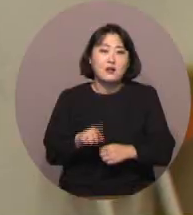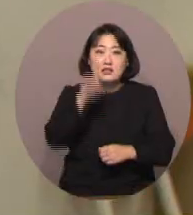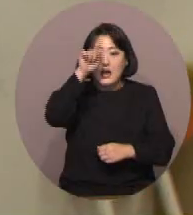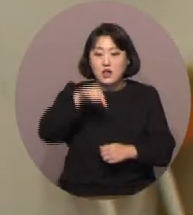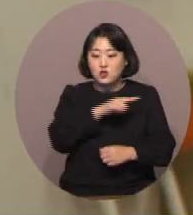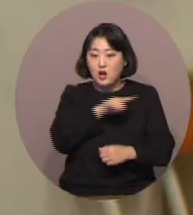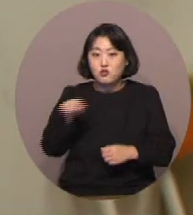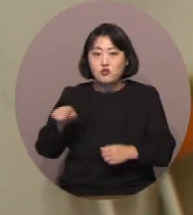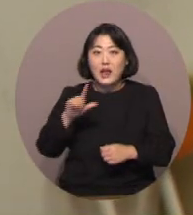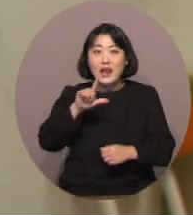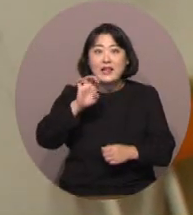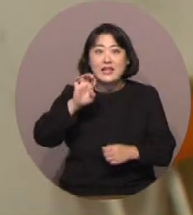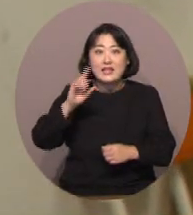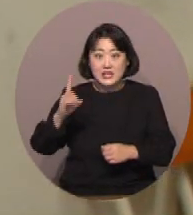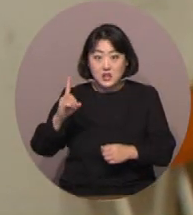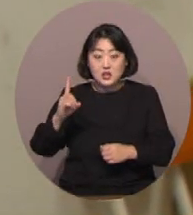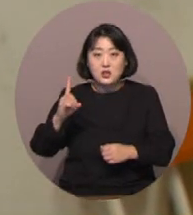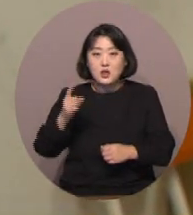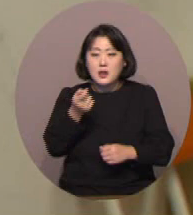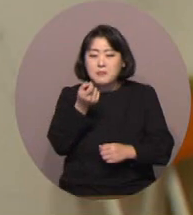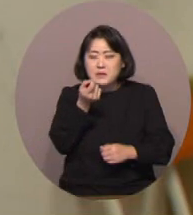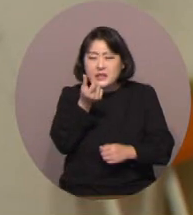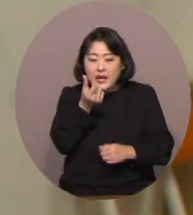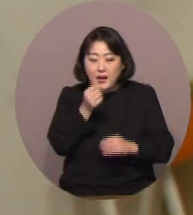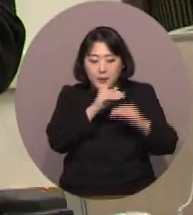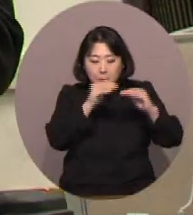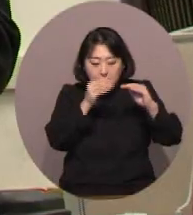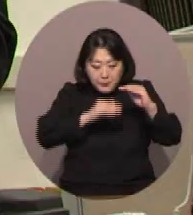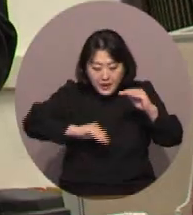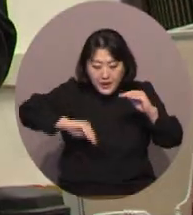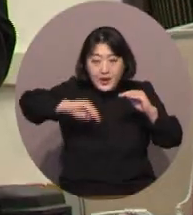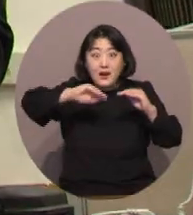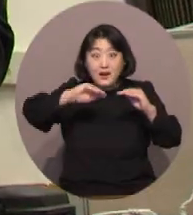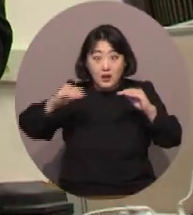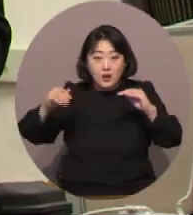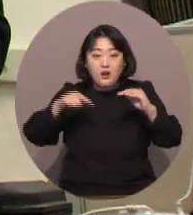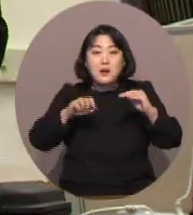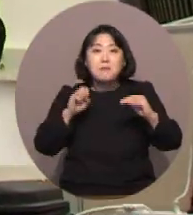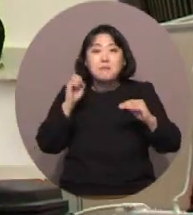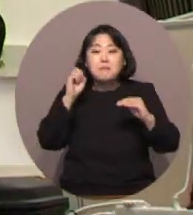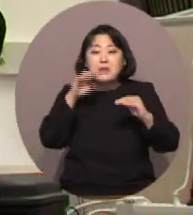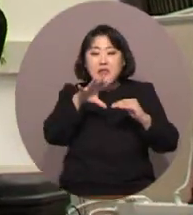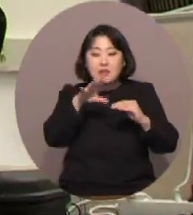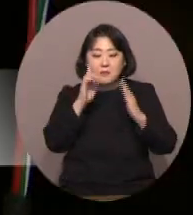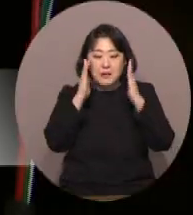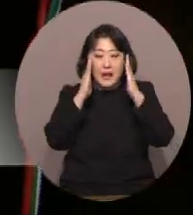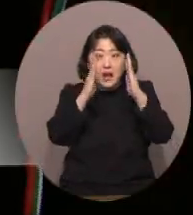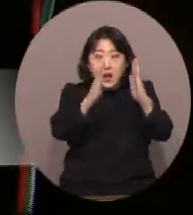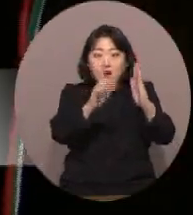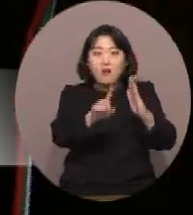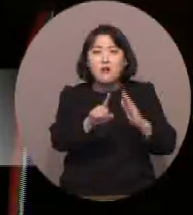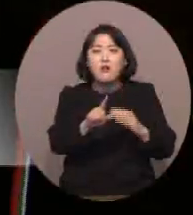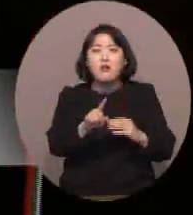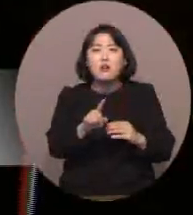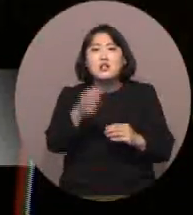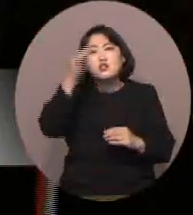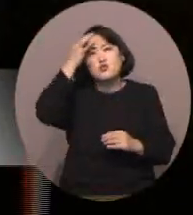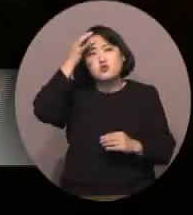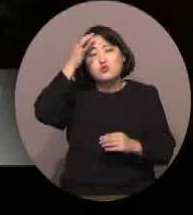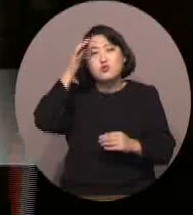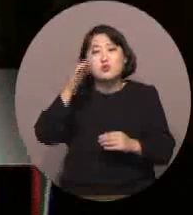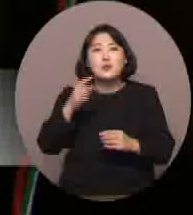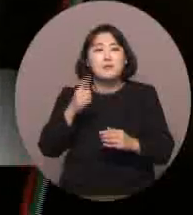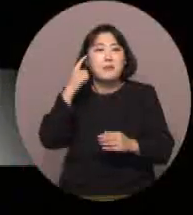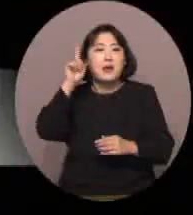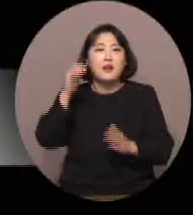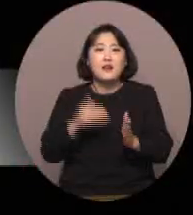좌우에 LED를 설치하고 역시 미세한 형태의 홈을 파서 빛이 한 방향으로만 빛나는 매직 라이팅 기술로